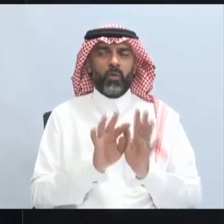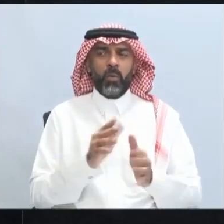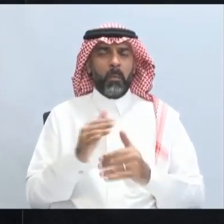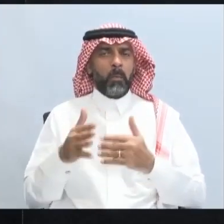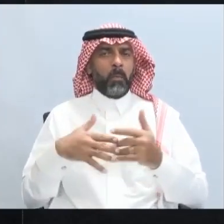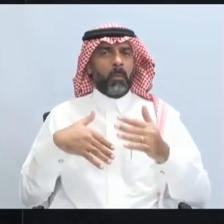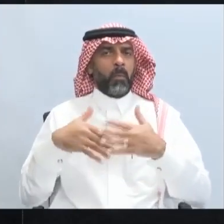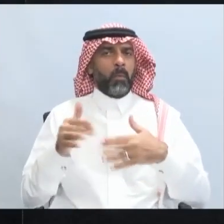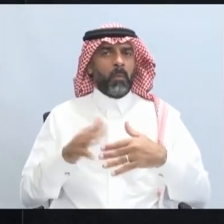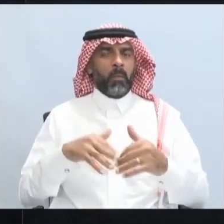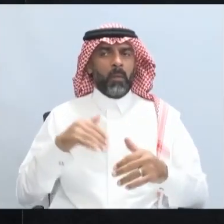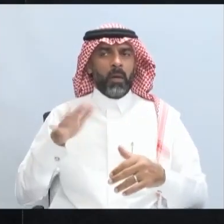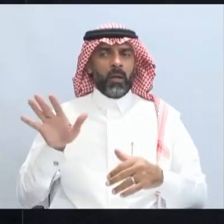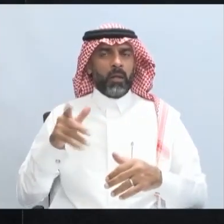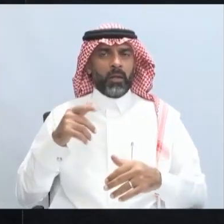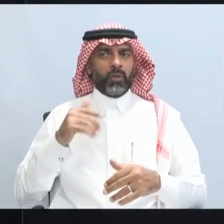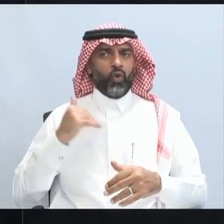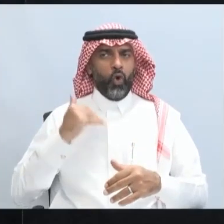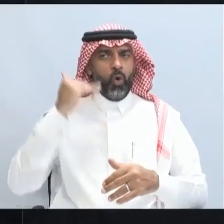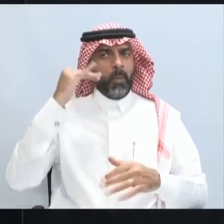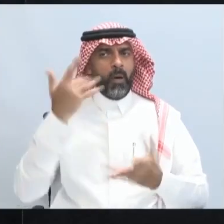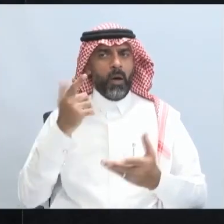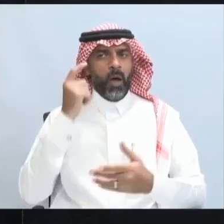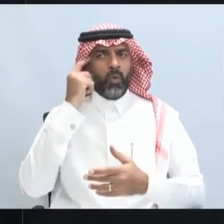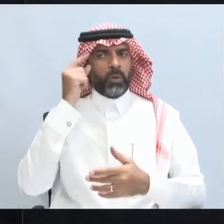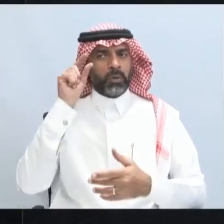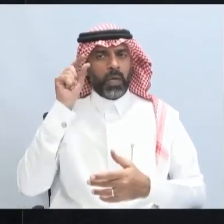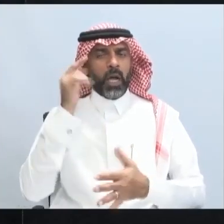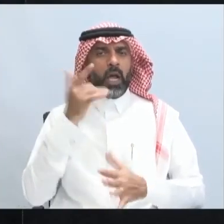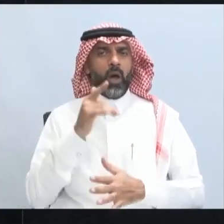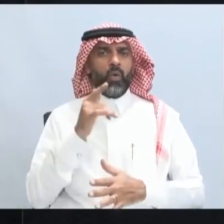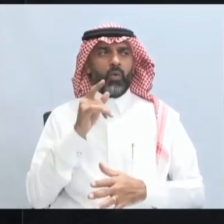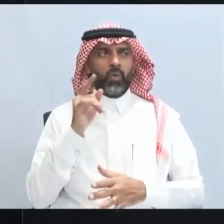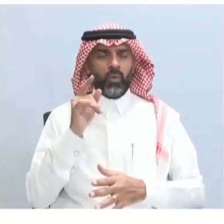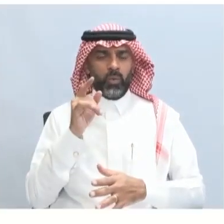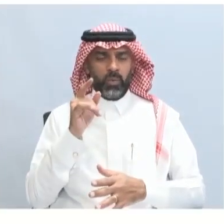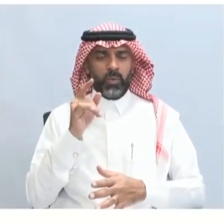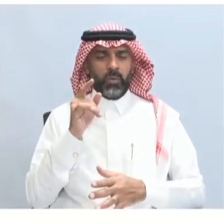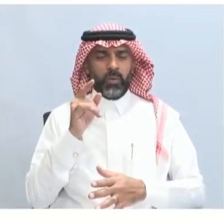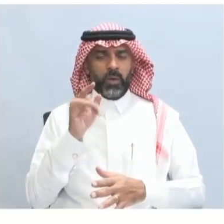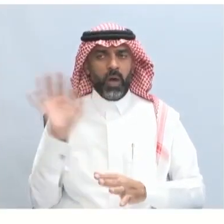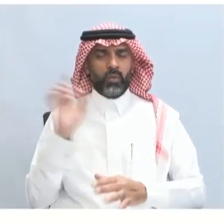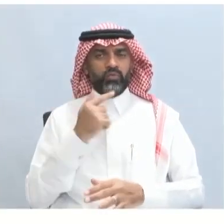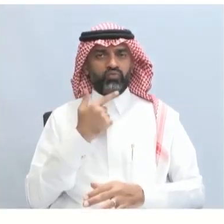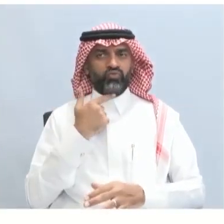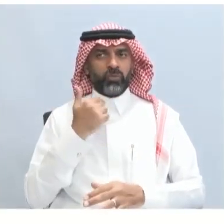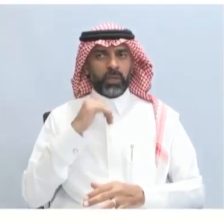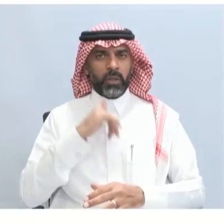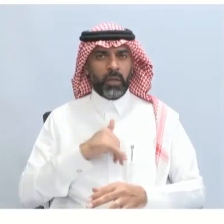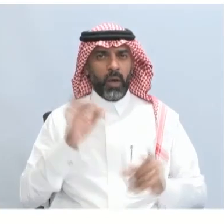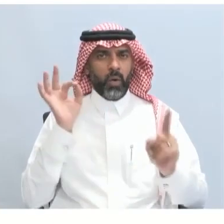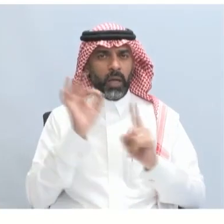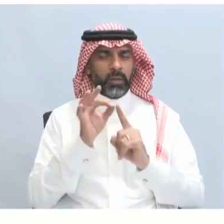الى جانب ادراكه ولا ينظر الى جانب تمييزه ولا ينظر الى جانب ارادته وقصده